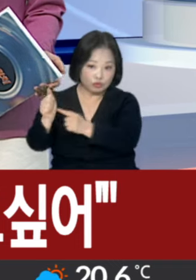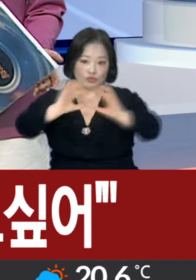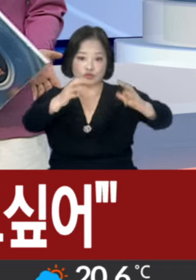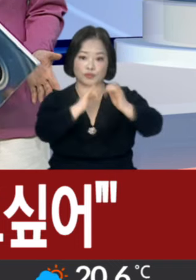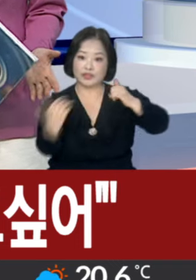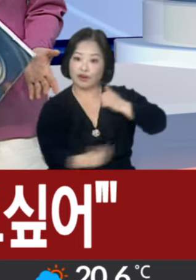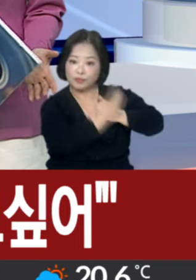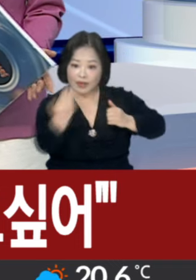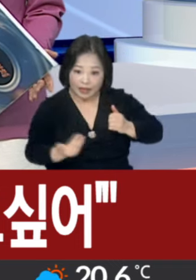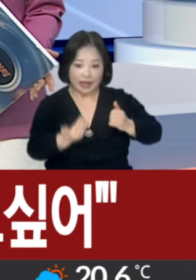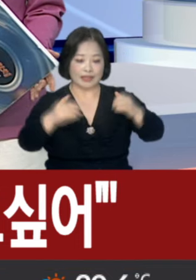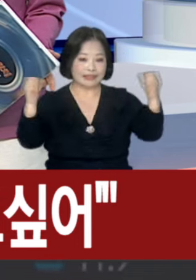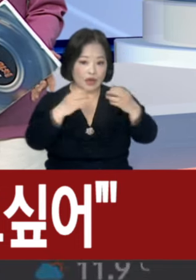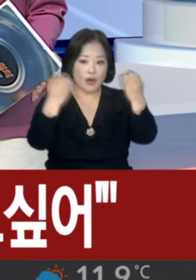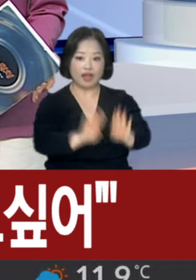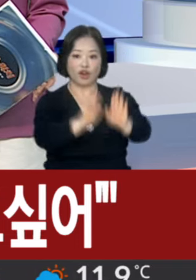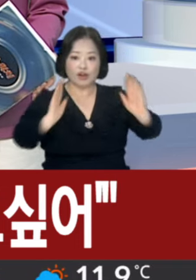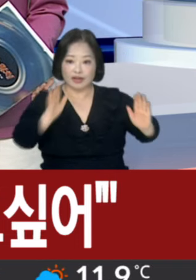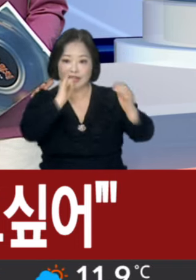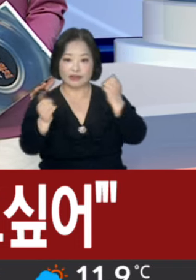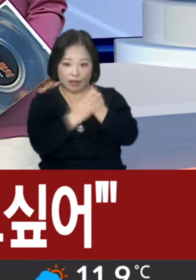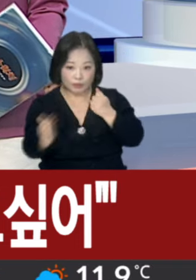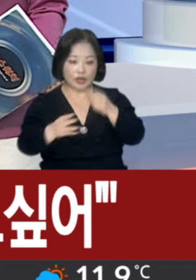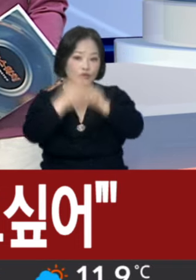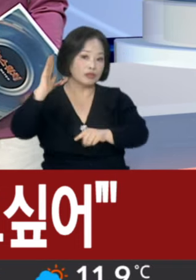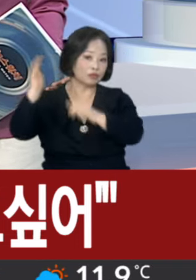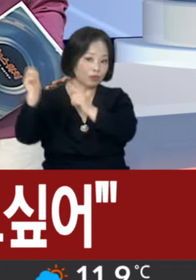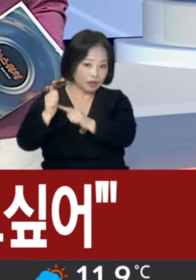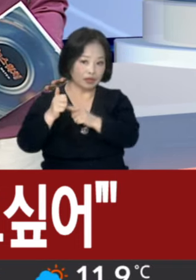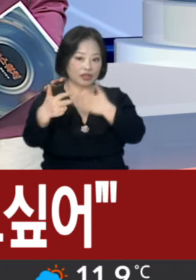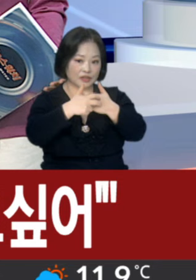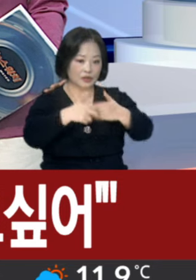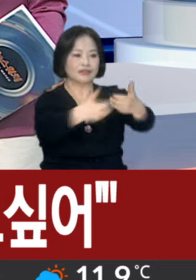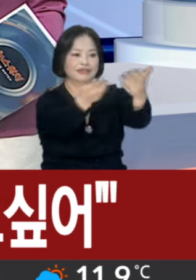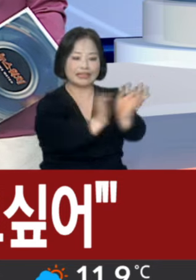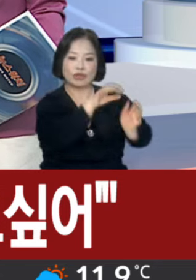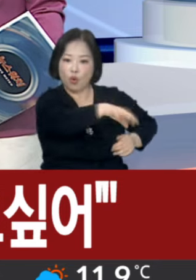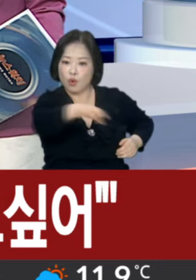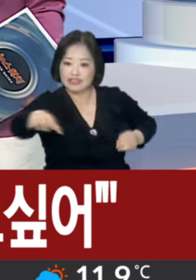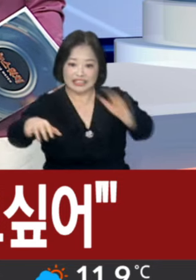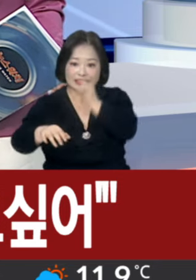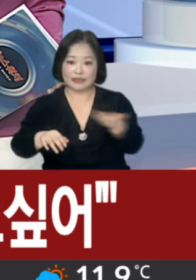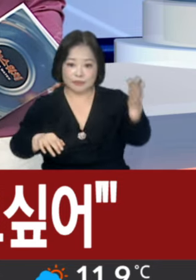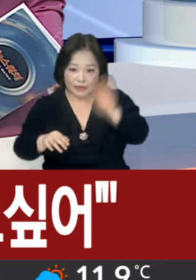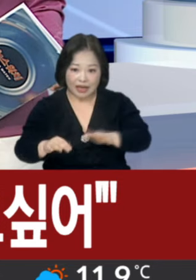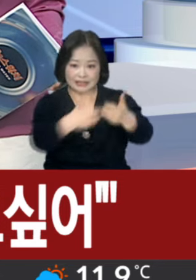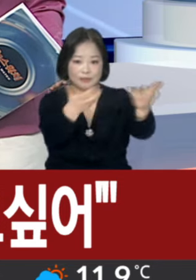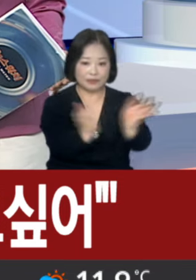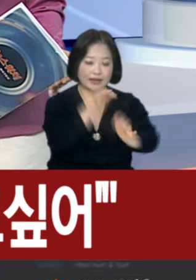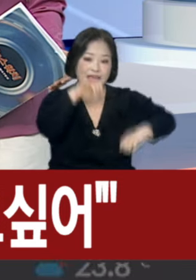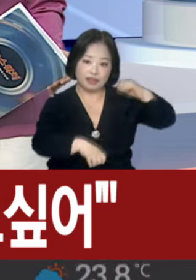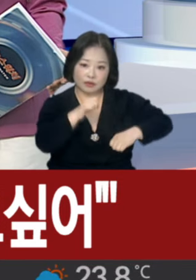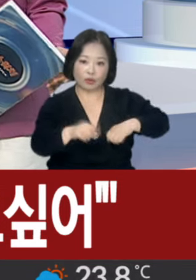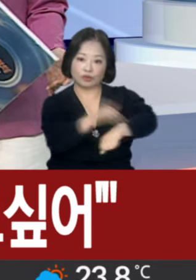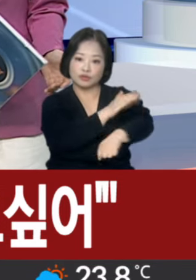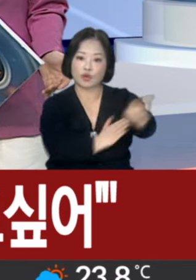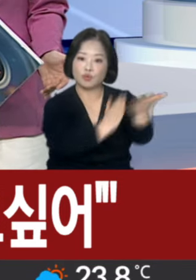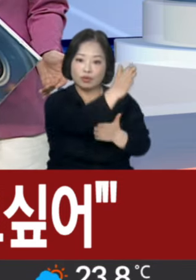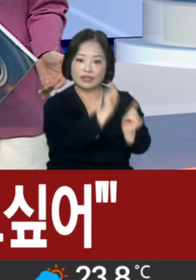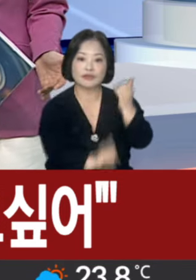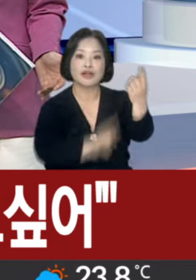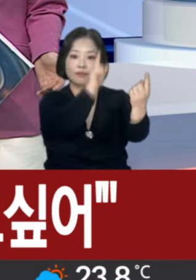국민에게 늘 열려 있다면서 윤 대통령은 의료의 단체들이 많지만 집단행동 당사자인 전공의들을